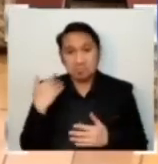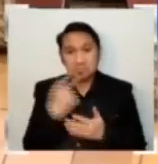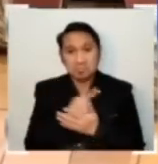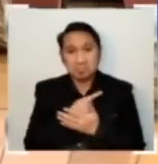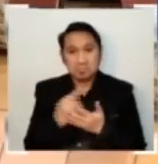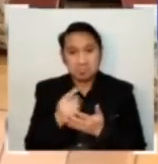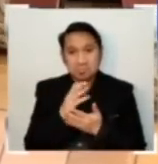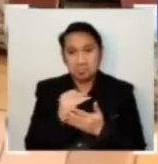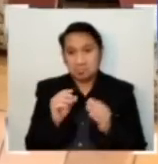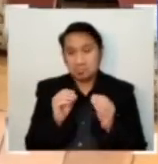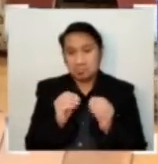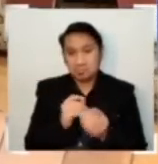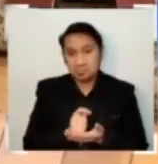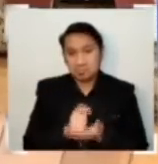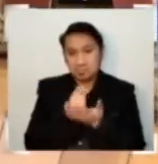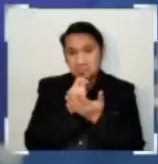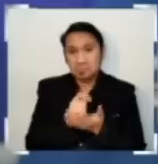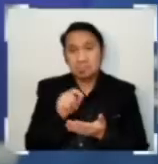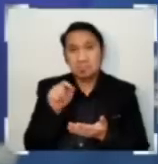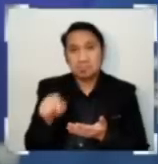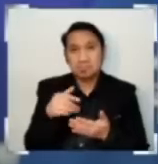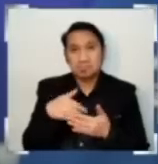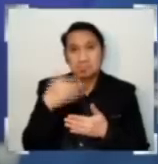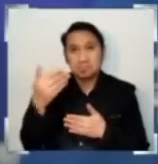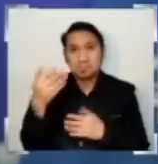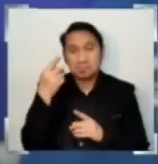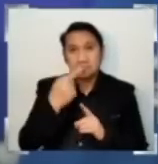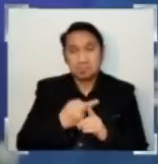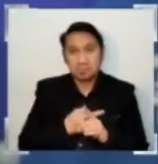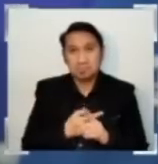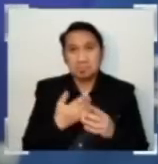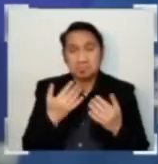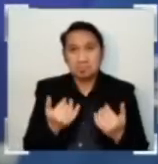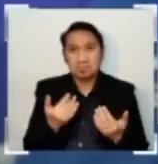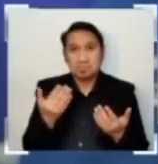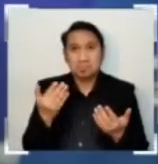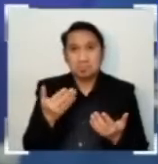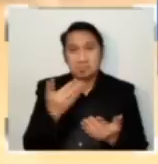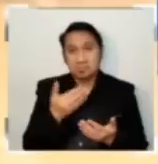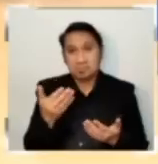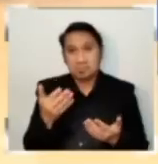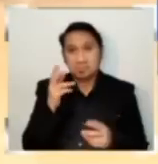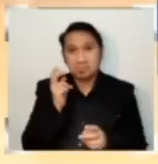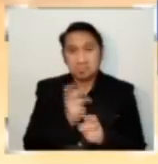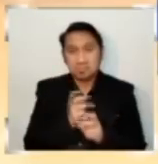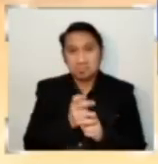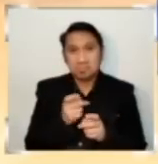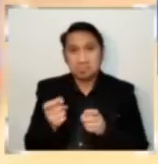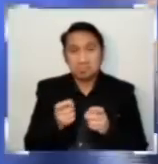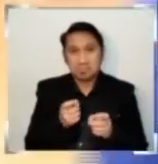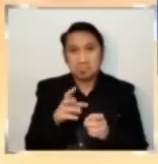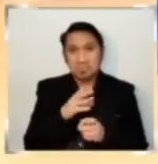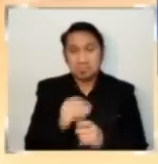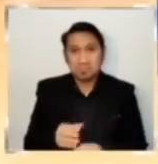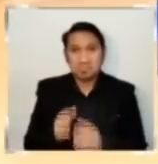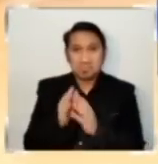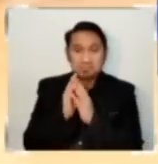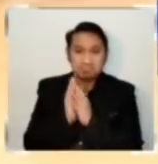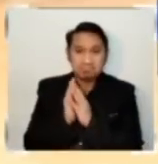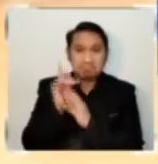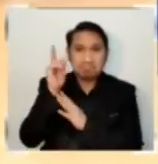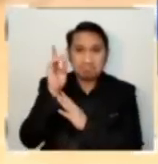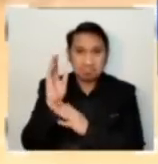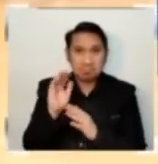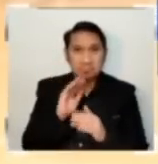sa treatment sa mga susunod na buwan. May mga bagay raw na hindi niya kontrolado at ipinapasa Diyos na raw niya ang lahat.